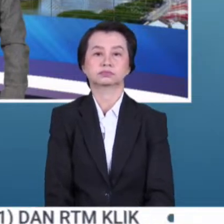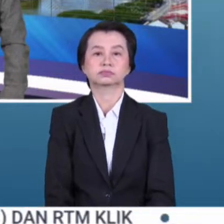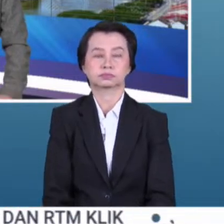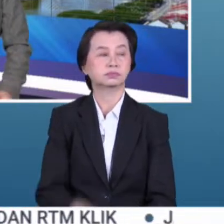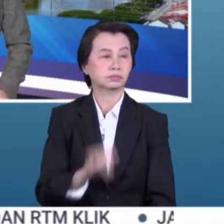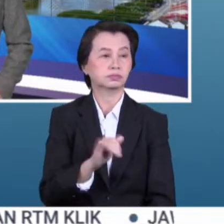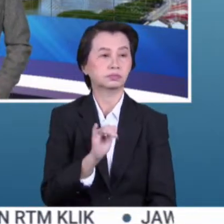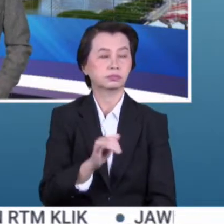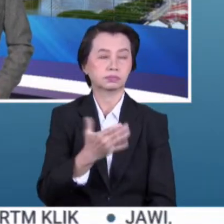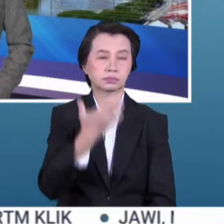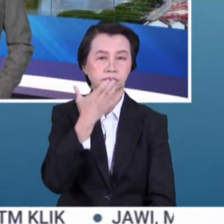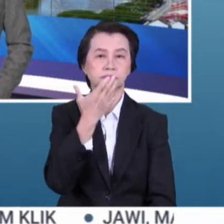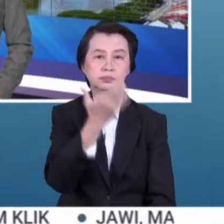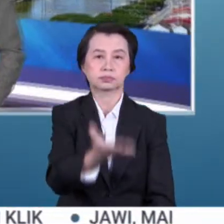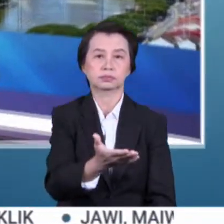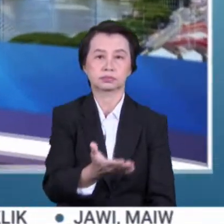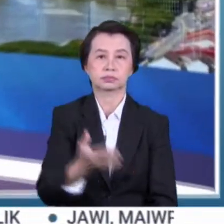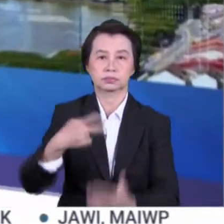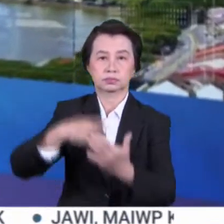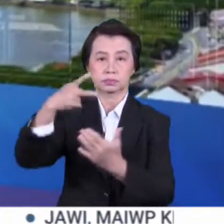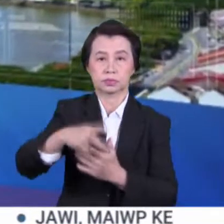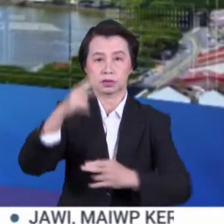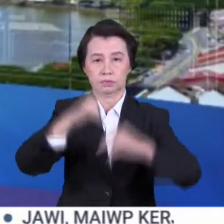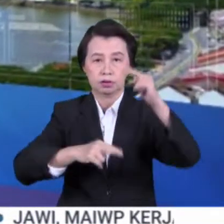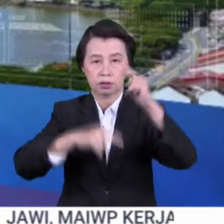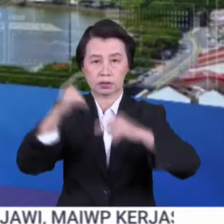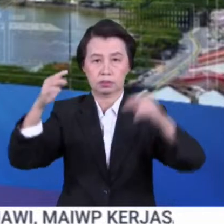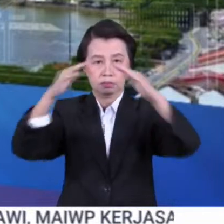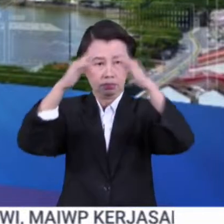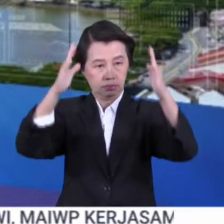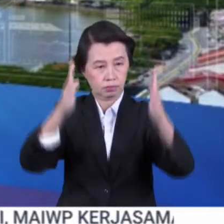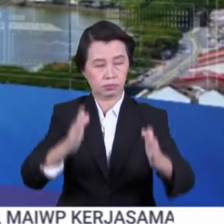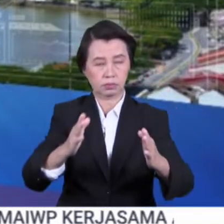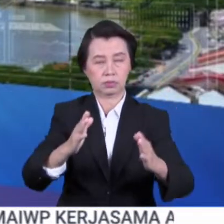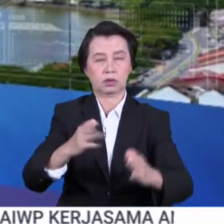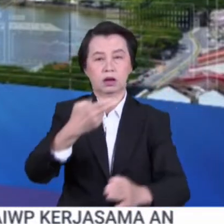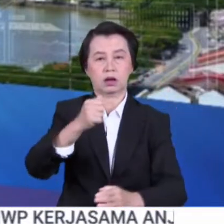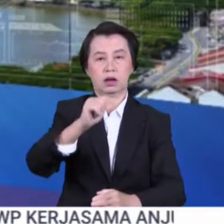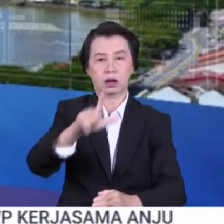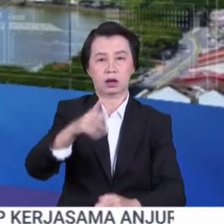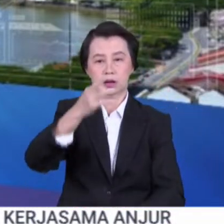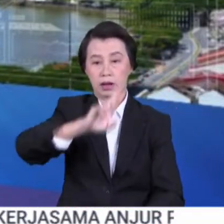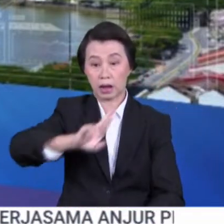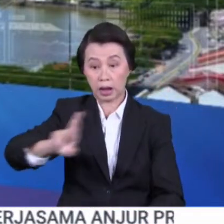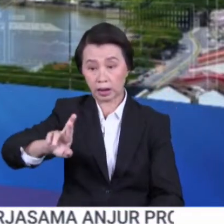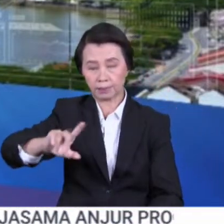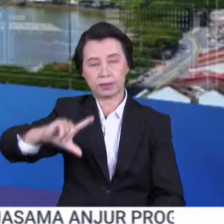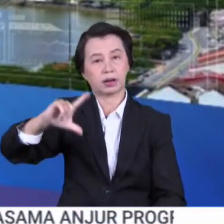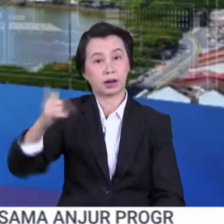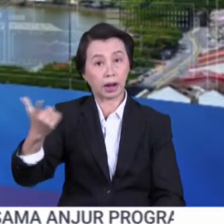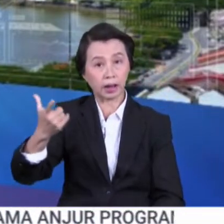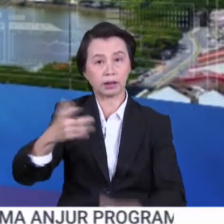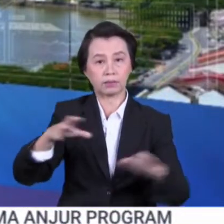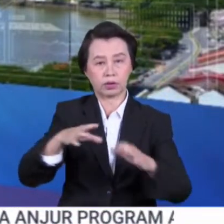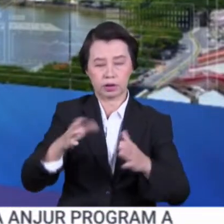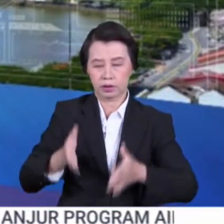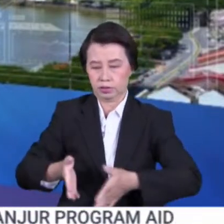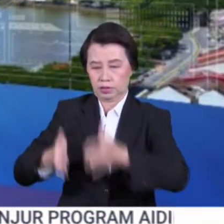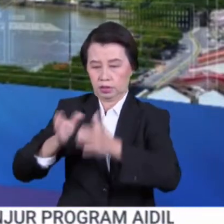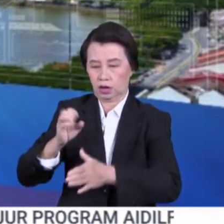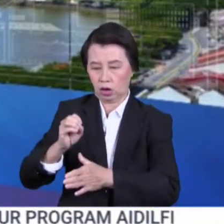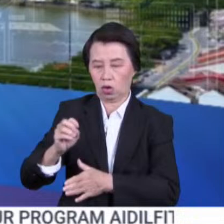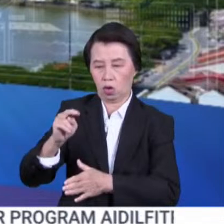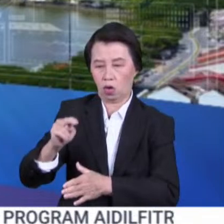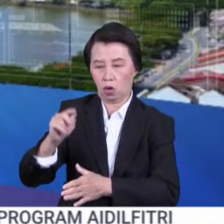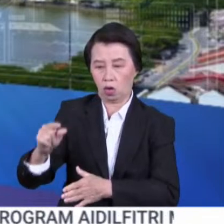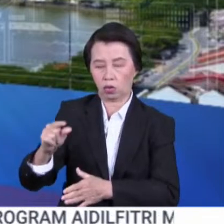Ya Miza, terima kasih. Projek pembinaan kompleks unit hal ehwal agama-agama lain UNIFOR di Jalan Ong Tiang Sui Kuching